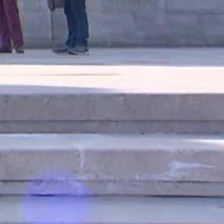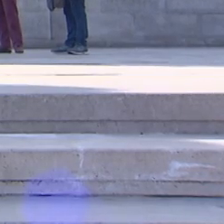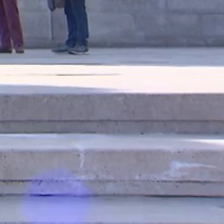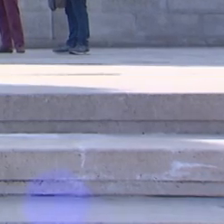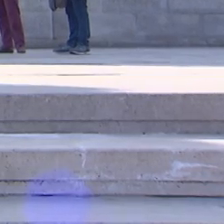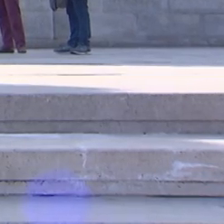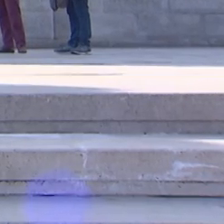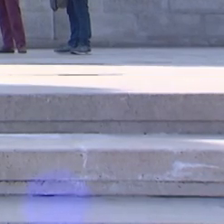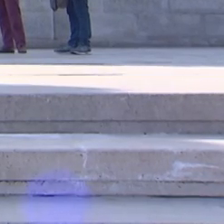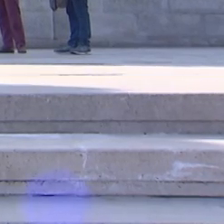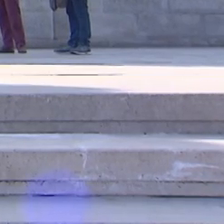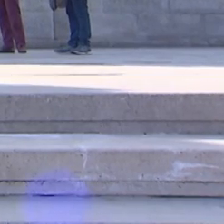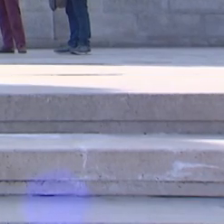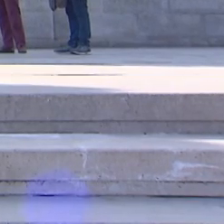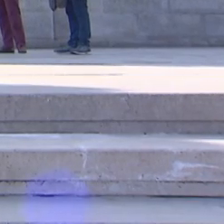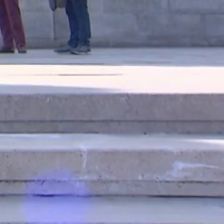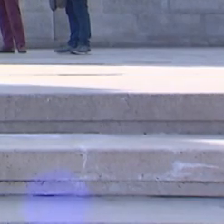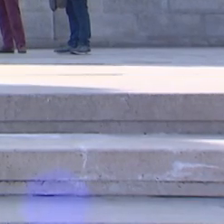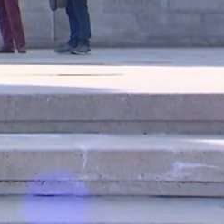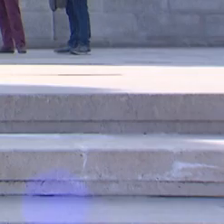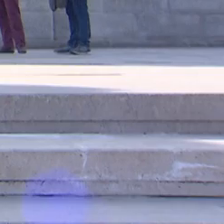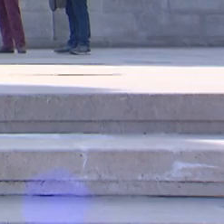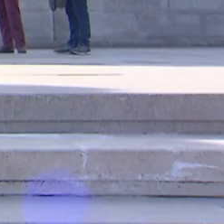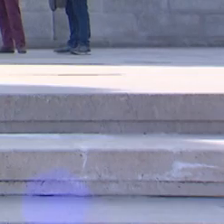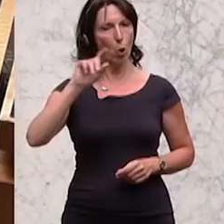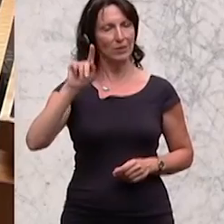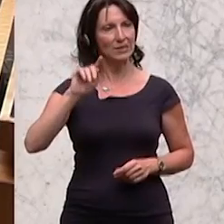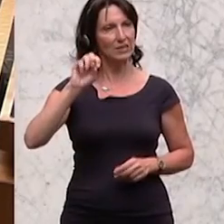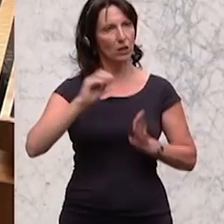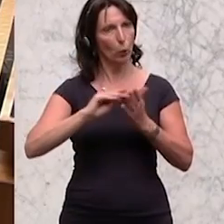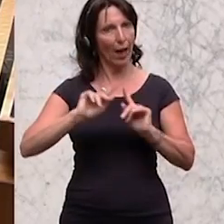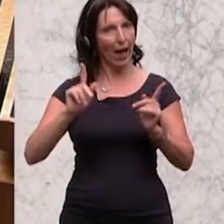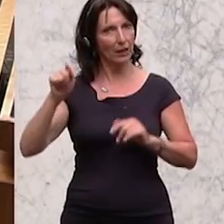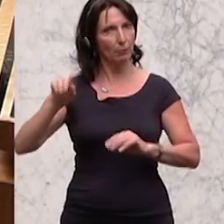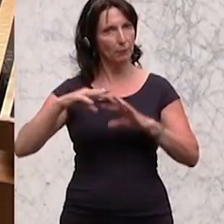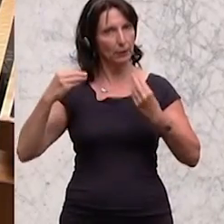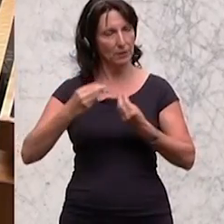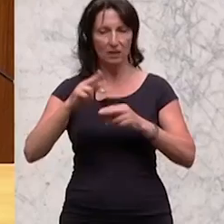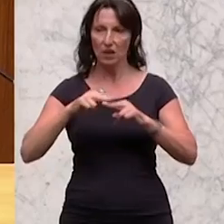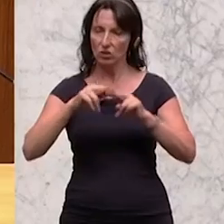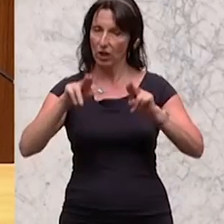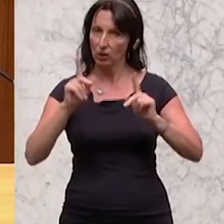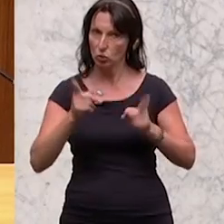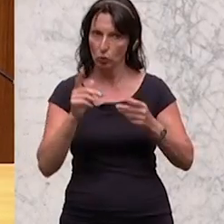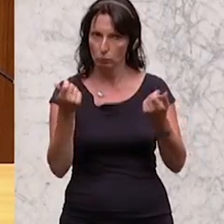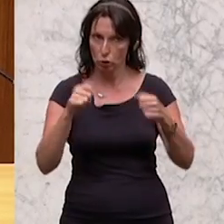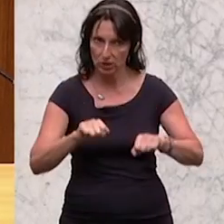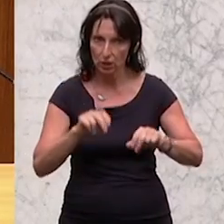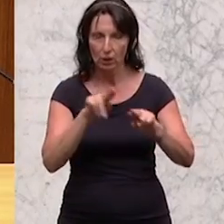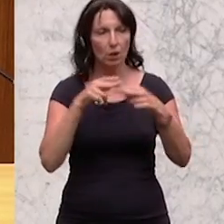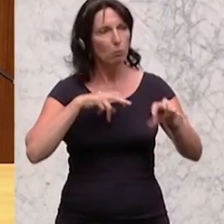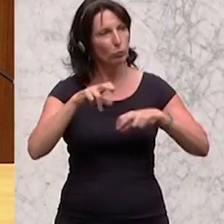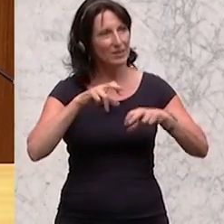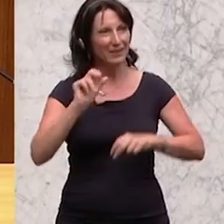Wendelin Mölzer brachte daher in der heutigen Sondersitzung des Nationalrates folgenden Antrag ein. Der Nationalrat wolle beschließen, die Bundesregierung